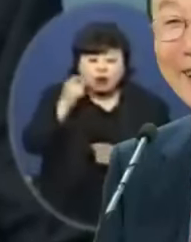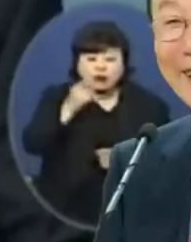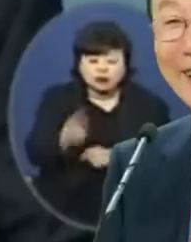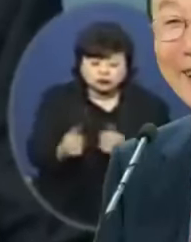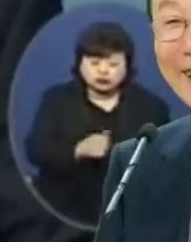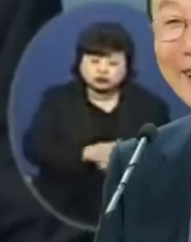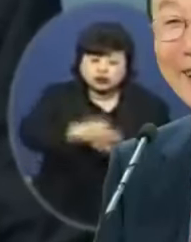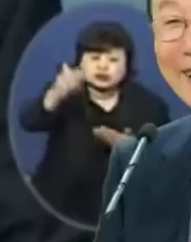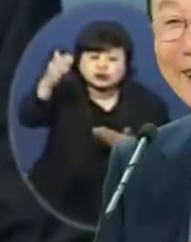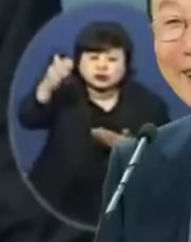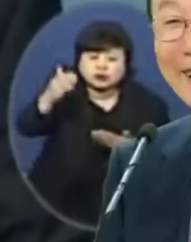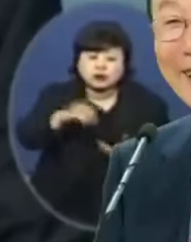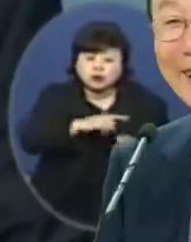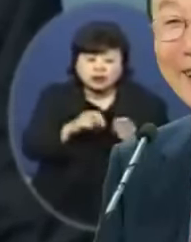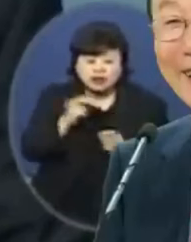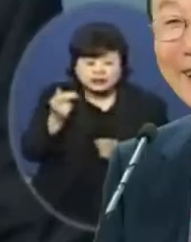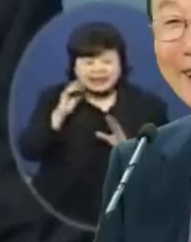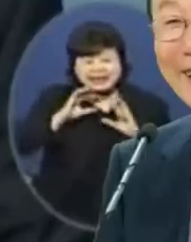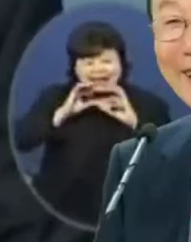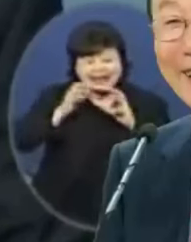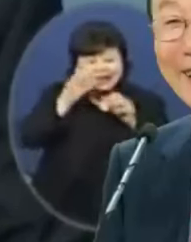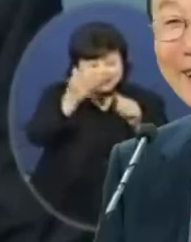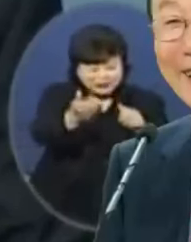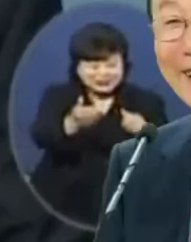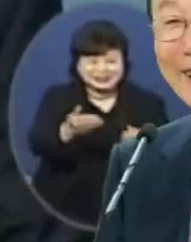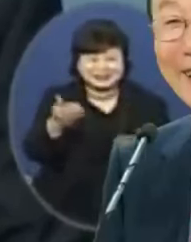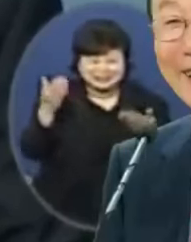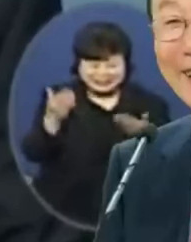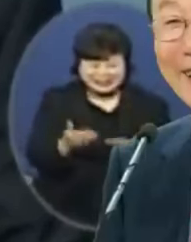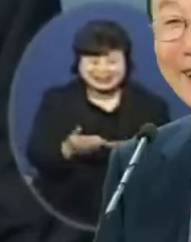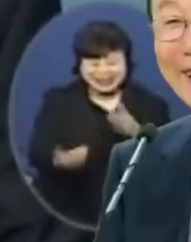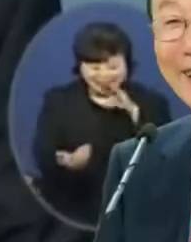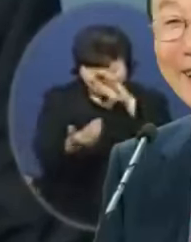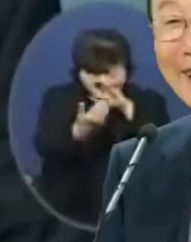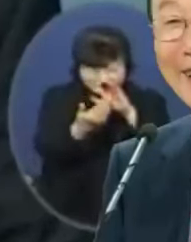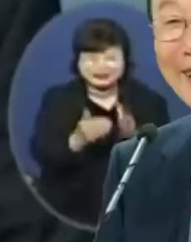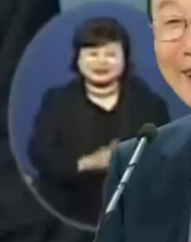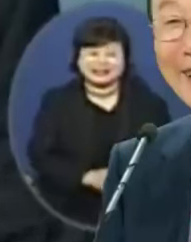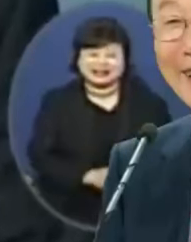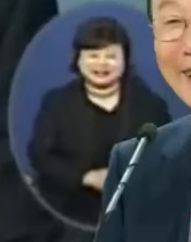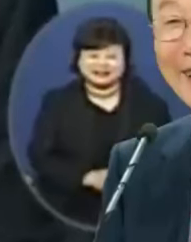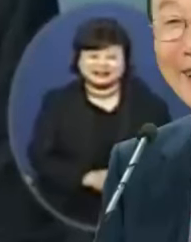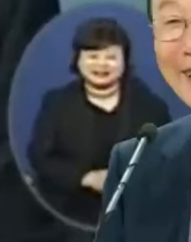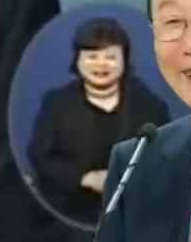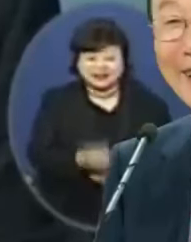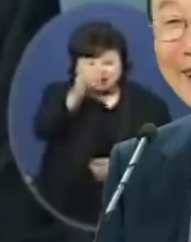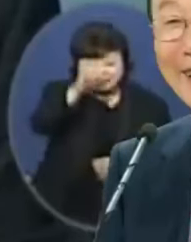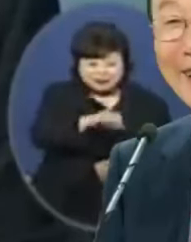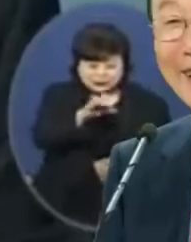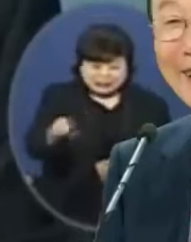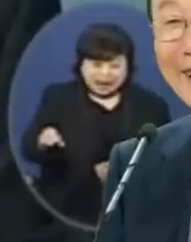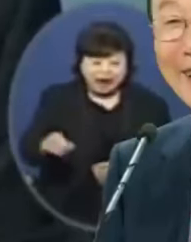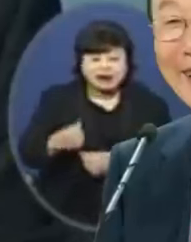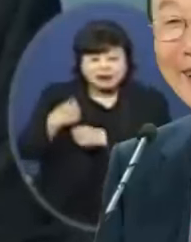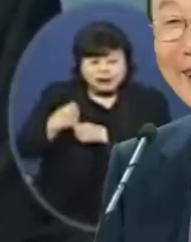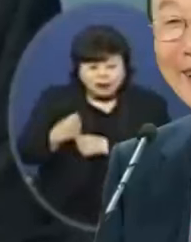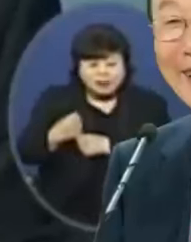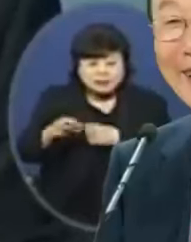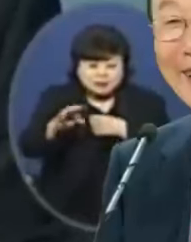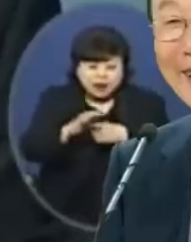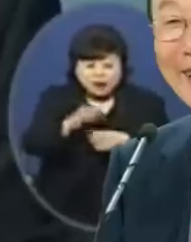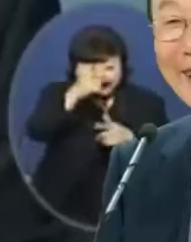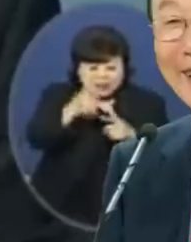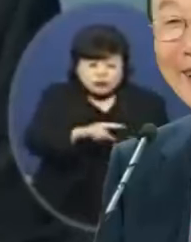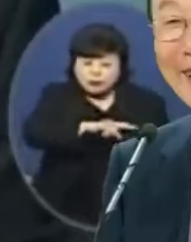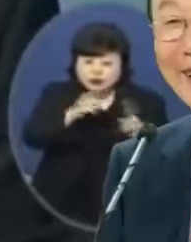죽음을 멸하시고 부활 영생 천국을 주시는 역사를 다 이루어서 놓으신 것입니다. 그 십자가를 우리가 걸머지면